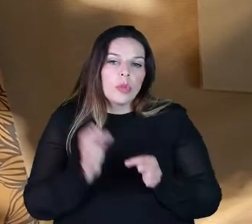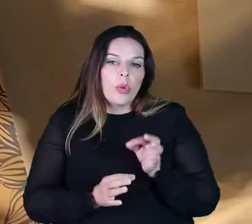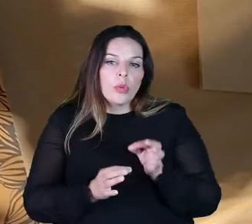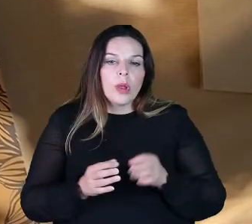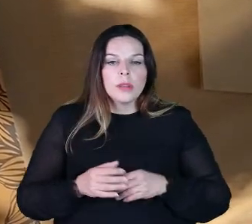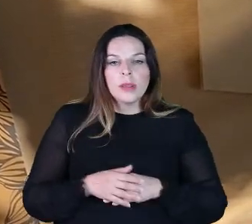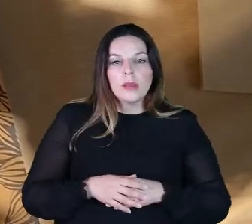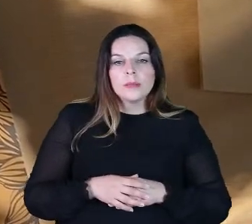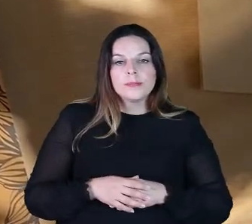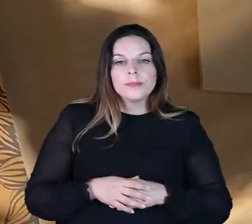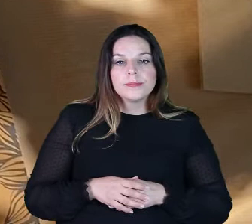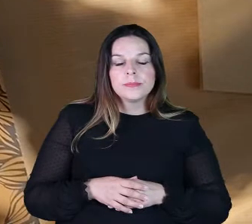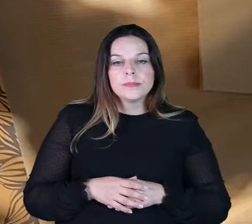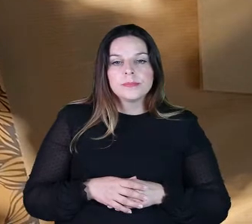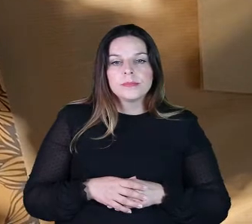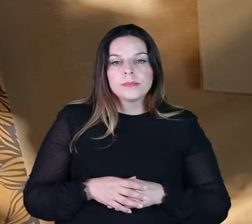precyzyjnie.